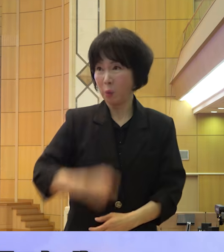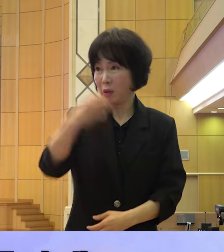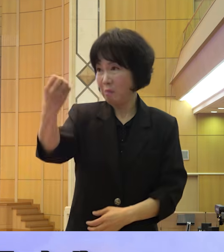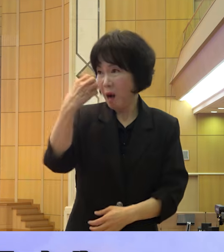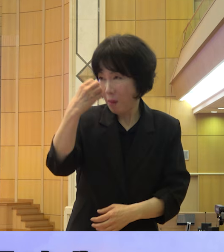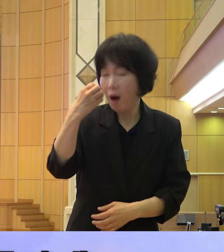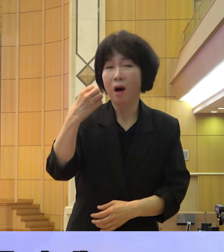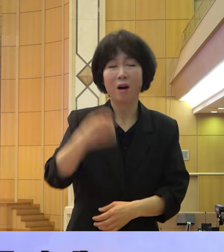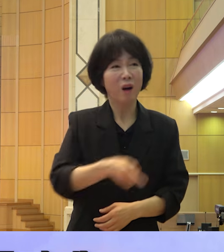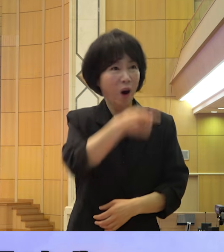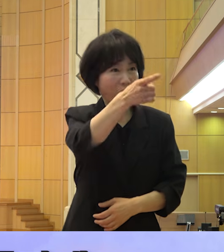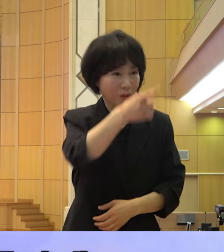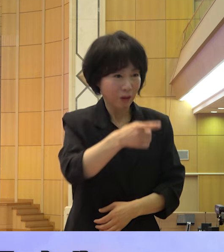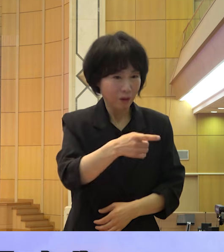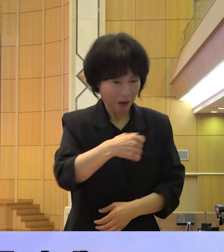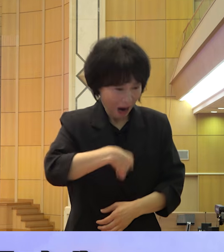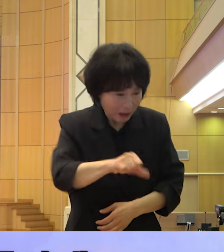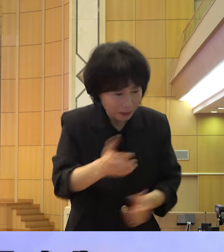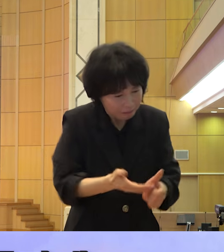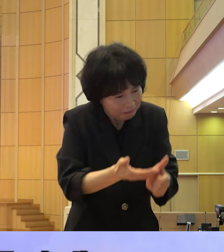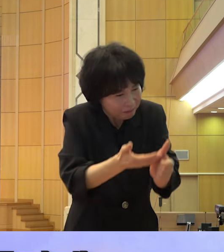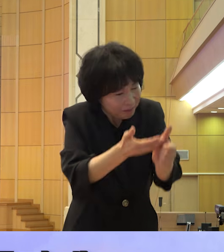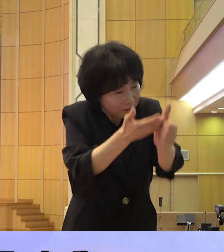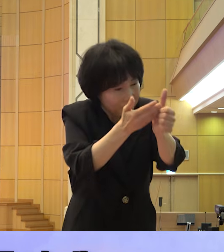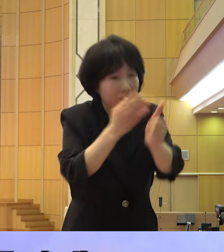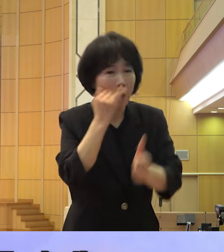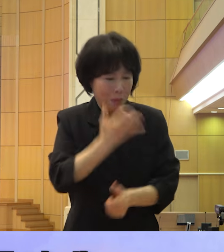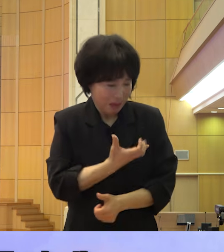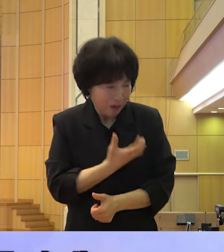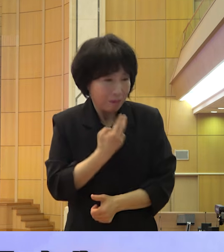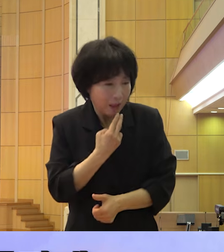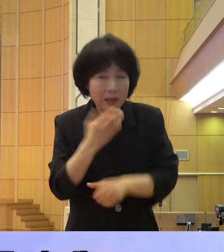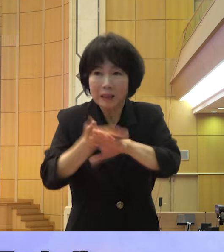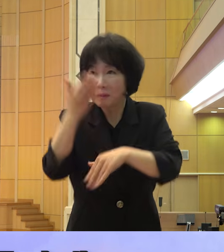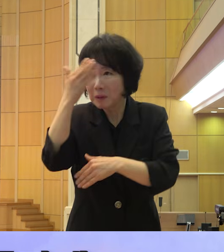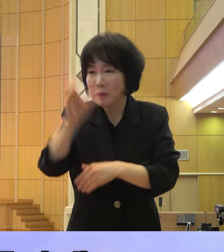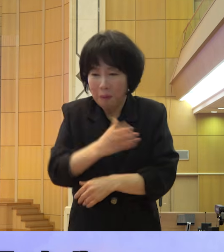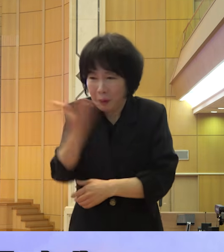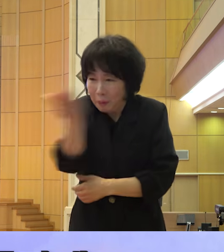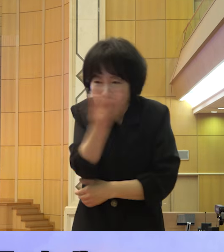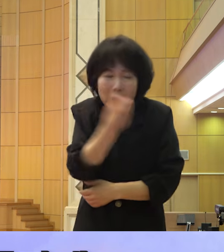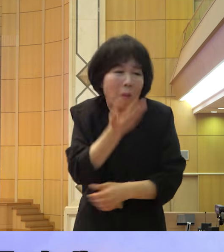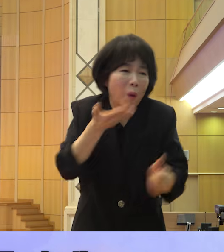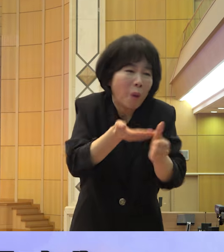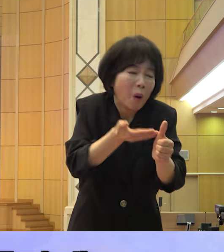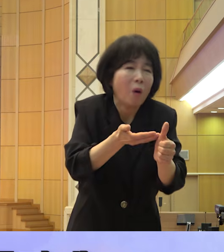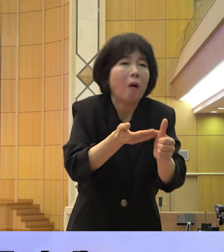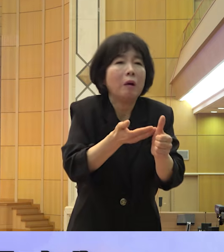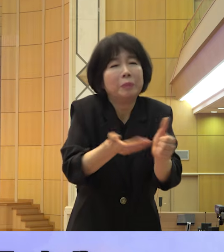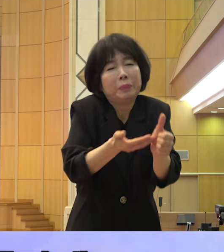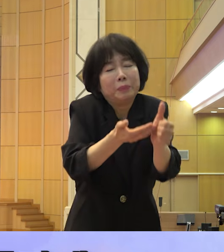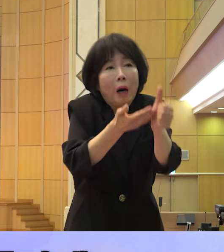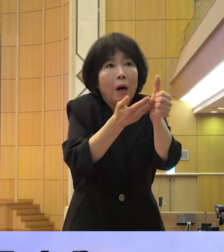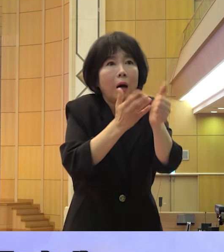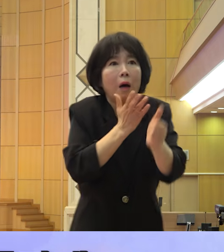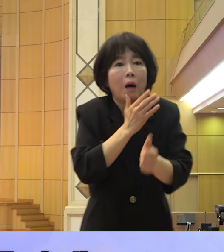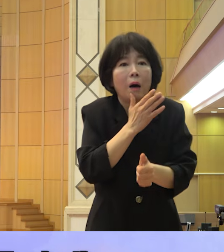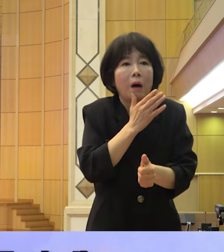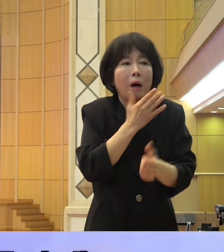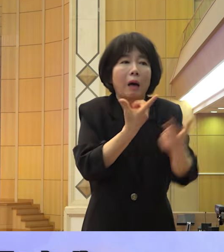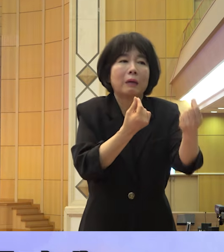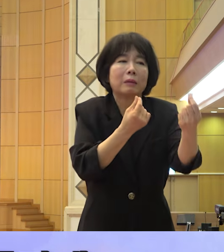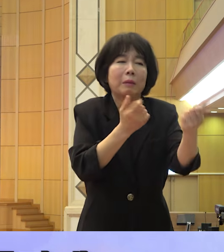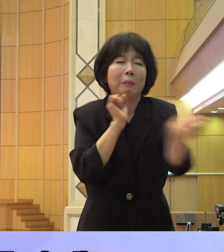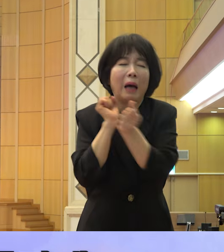내가 이렇게 해서 목사님을 켰는데 오늘날 이렇게 목사님이 됐다라고 그러더라고요. 그래서 우리 어머니 그 말을 들으면서 우리 어머니도 울고